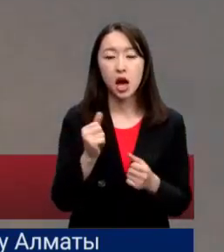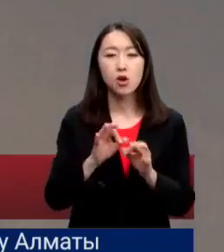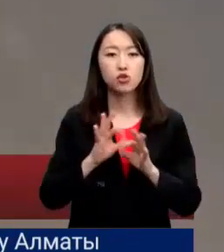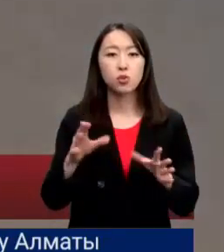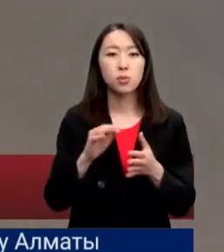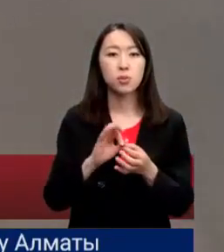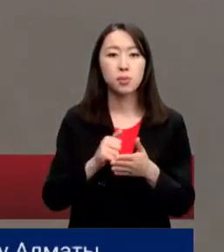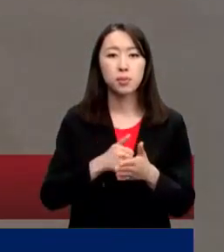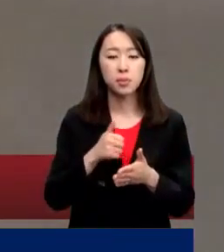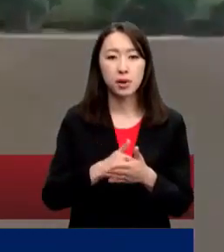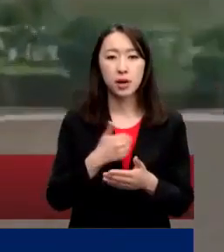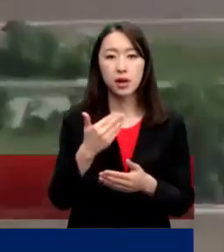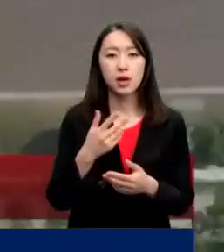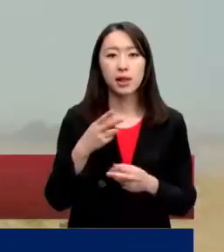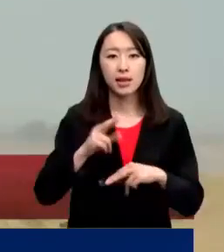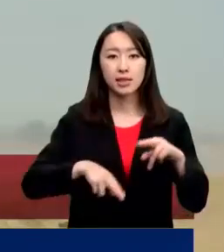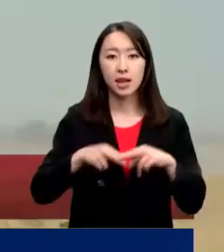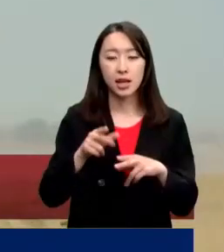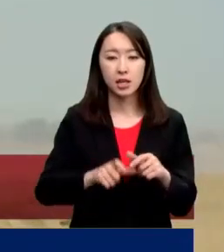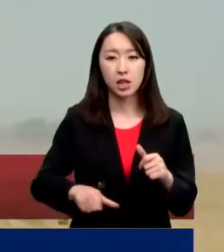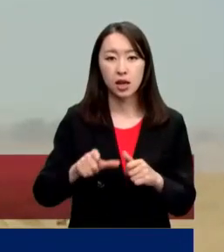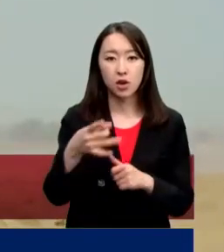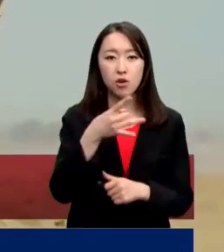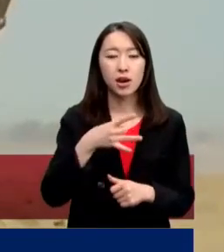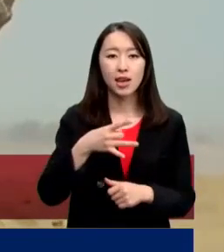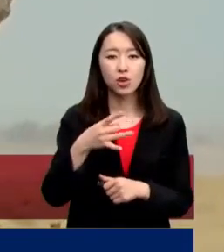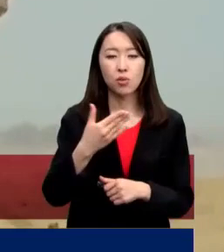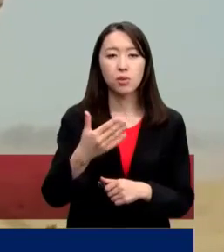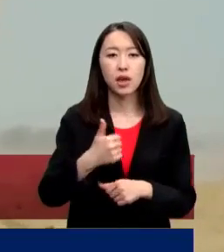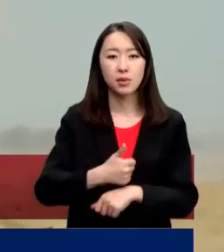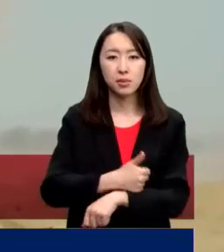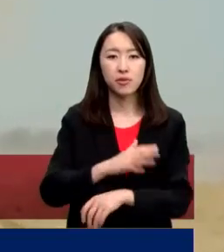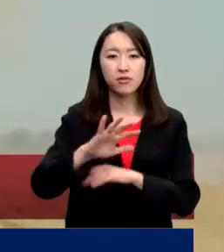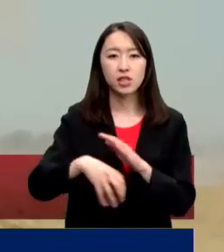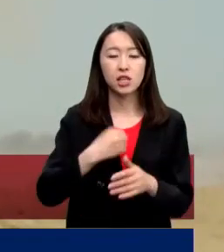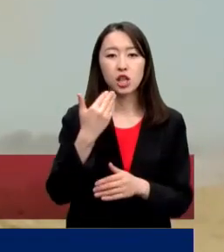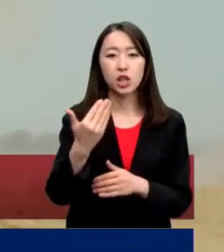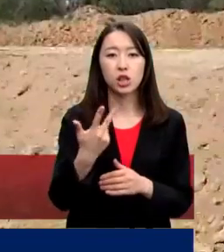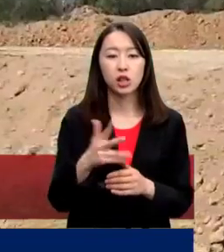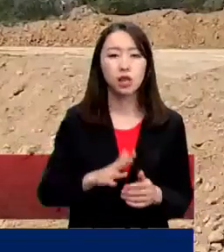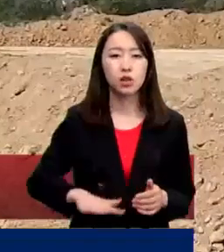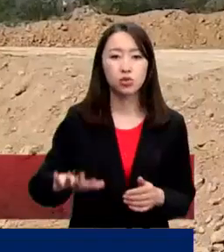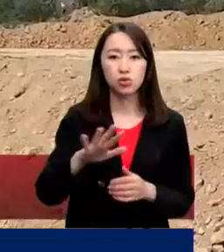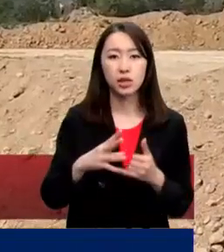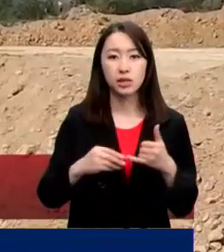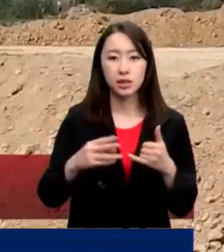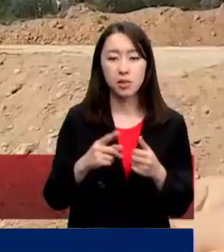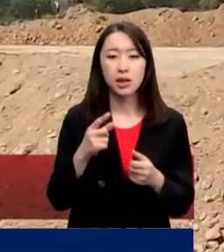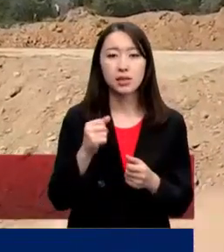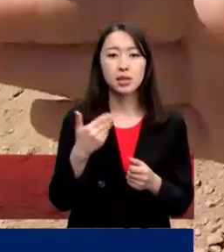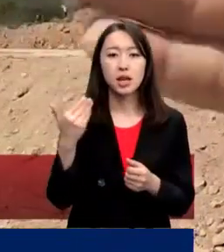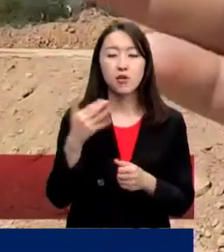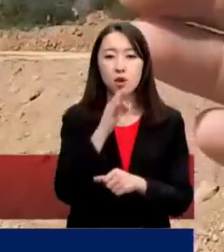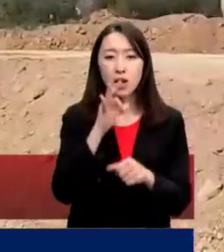проблемы в том, что для строительства объездной дороги районная администрация изъяла у них три участка земли. Взамен управление